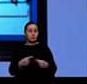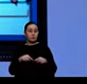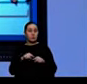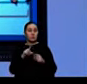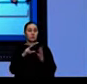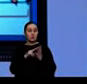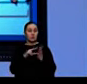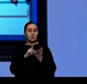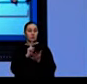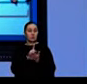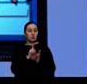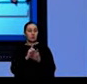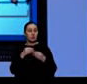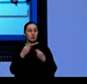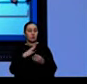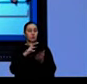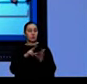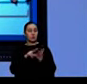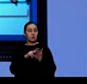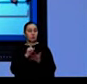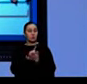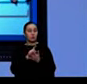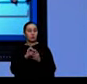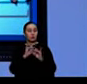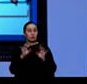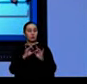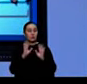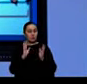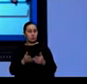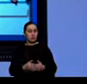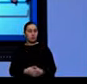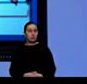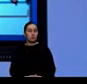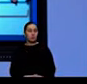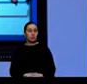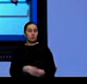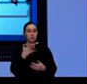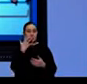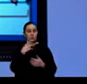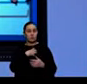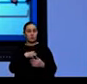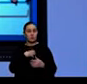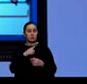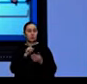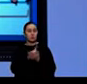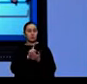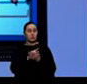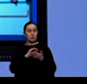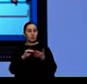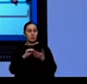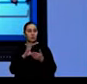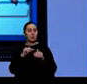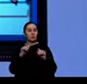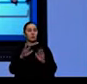Ana endi 8-masala berilgan. 8-masalani tushuntirib o'tsam, rasm asosida masala